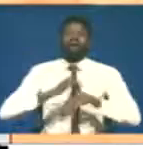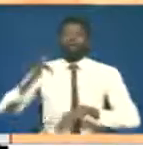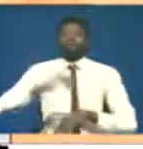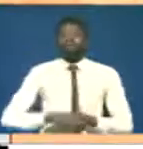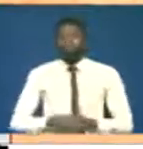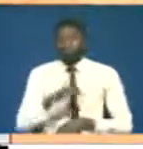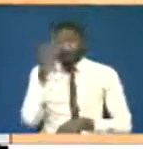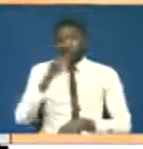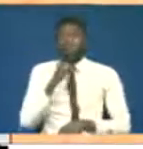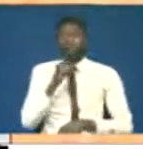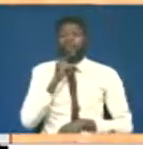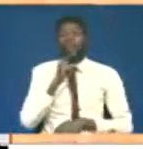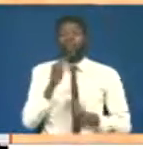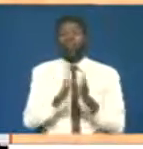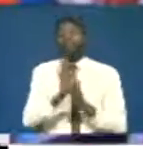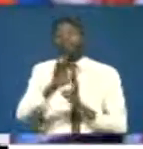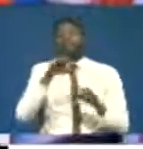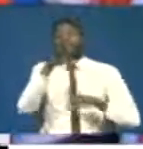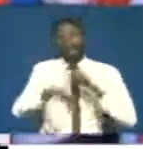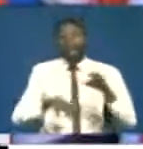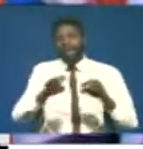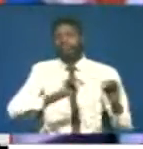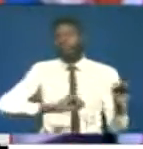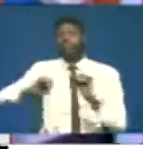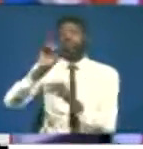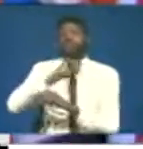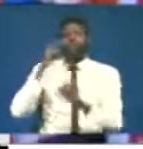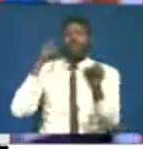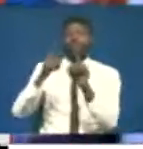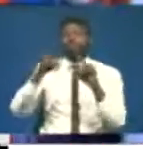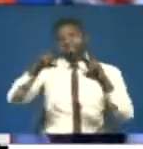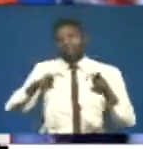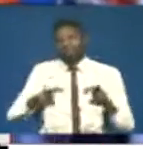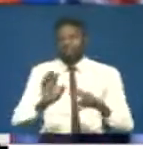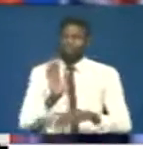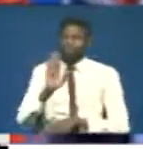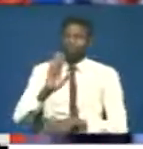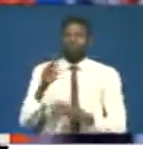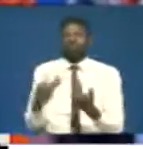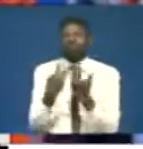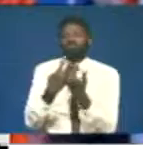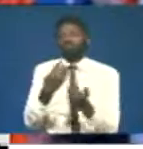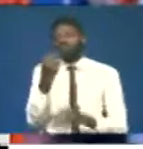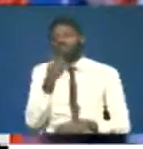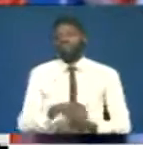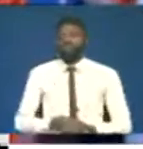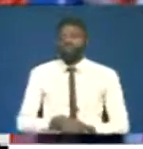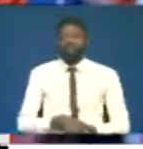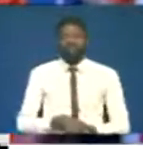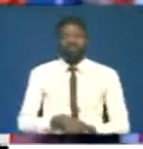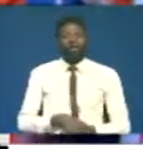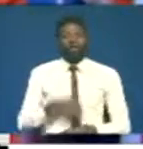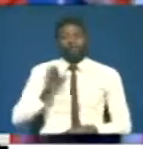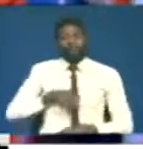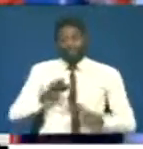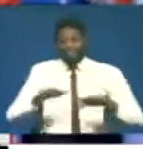wanaume wamehama na mifugo kutafuta malisho. Wamama ndio wameathirika sana na watoto, na sisi ndio tumeachwa nyumbani